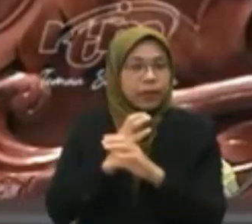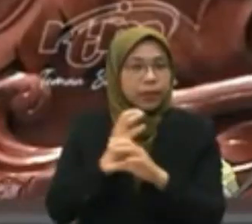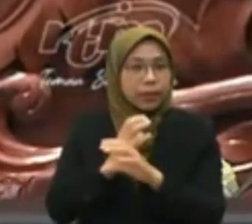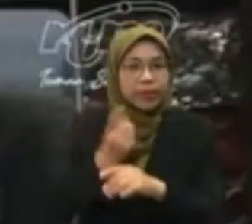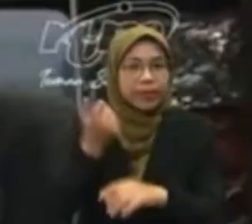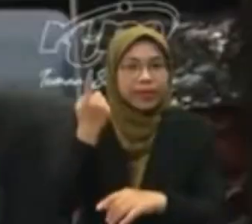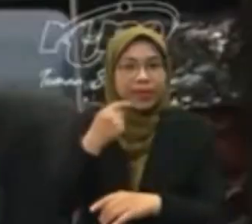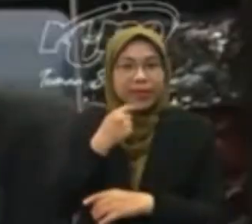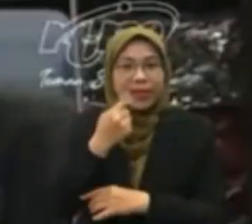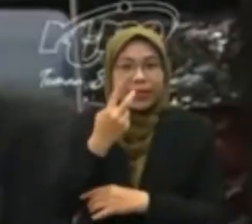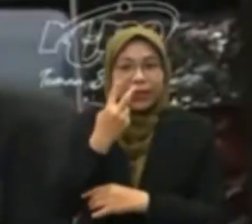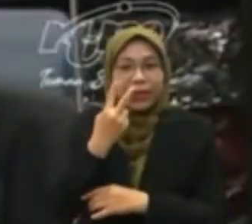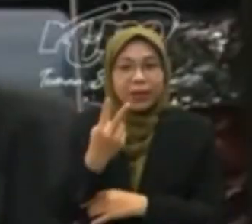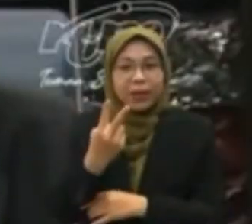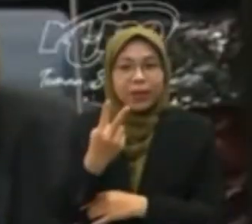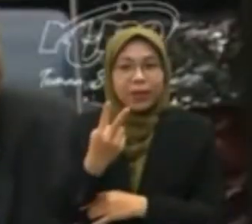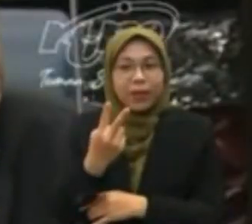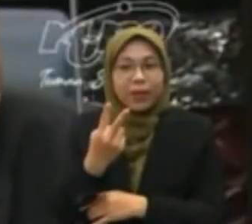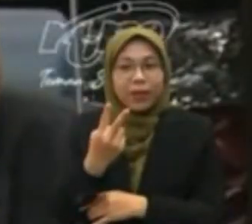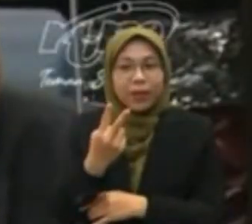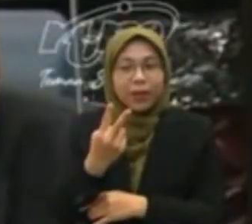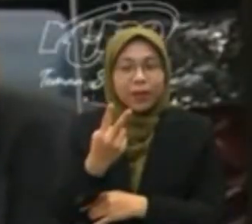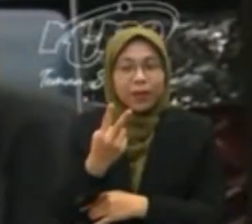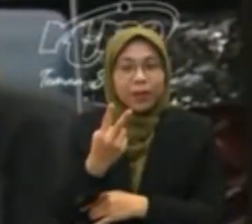seperti kita lihat